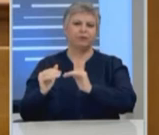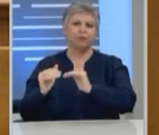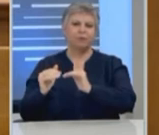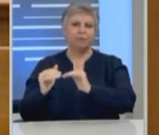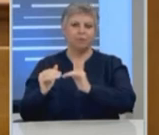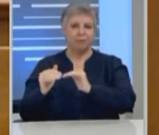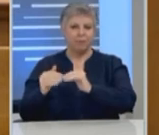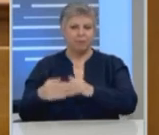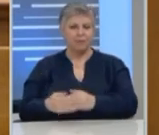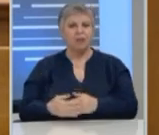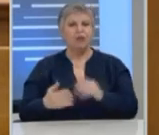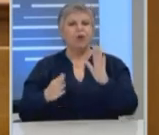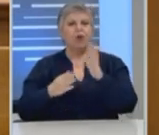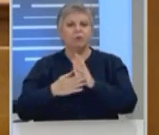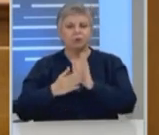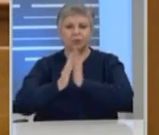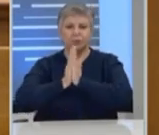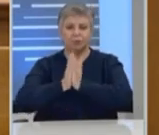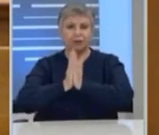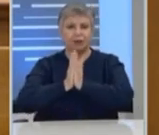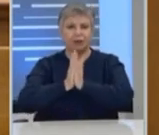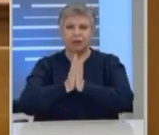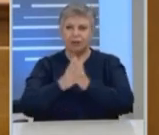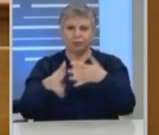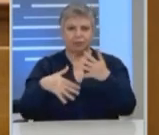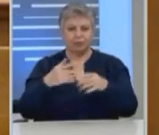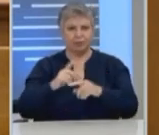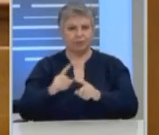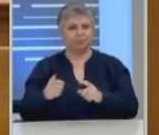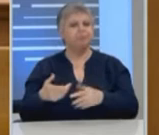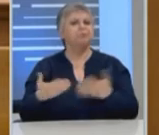Ήσυχα, ήσυχα. Τελικά, κύριε Μητσοτάκη,